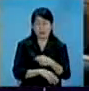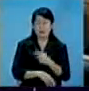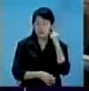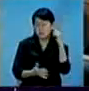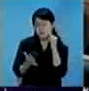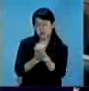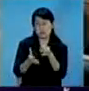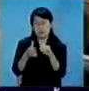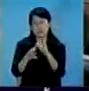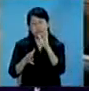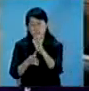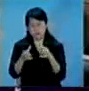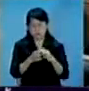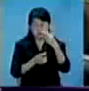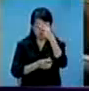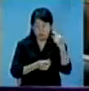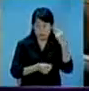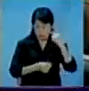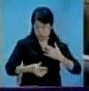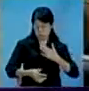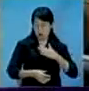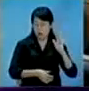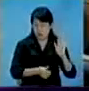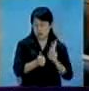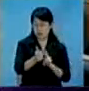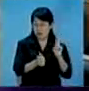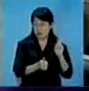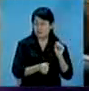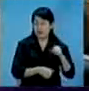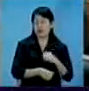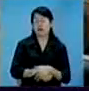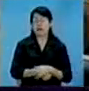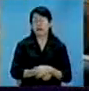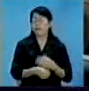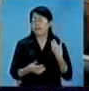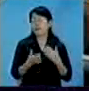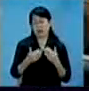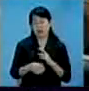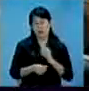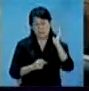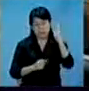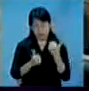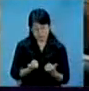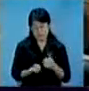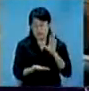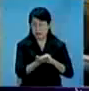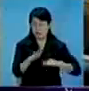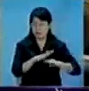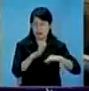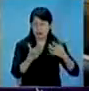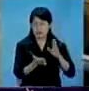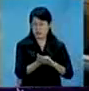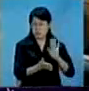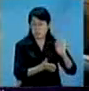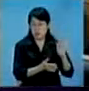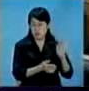ายบอกเป็นความเห็นส่วนตัวท่านอันนี้ผมก็ยังดีใจนะครับเพราะว่าท่านพูดตรงนี้เมื่อวานนี้สภานี้บันทึกเป็นความเชื่อโดยสุจริตใ